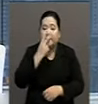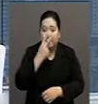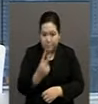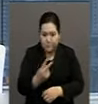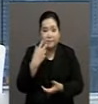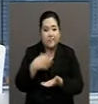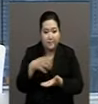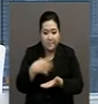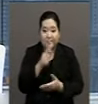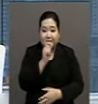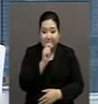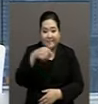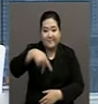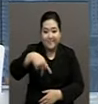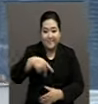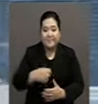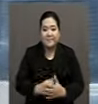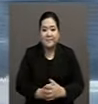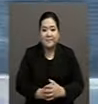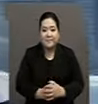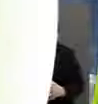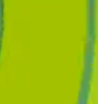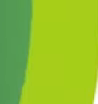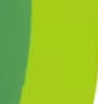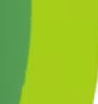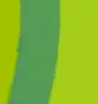รลองฟังจากสัมภาษณ์พิเศษนี้ค่ะ